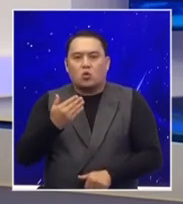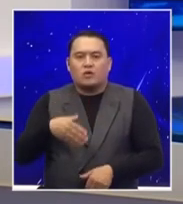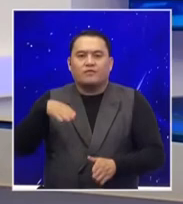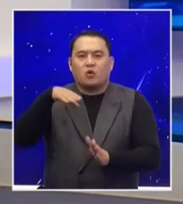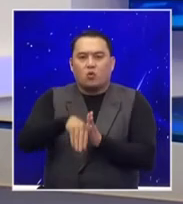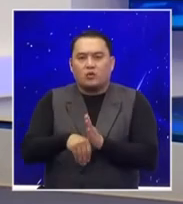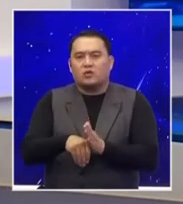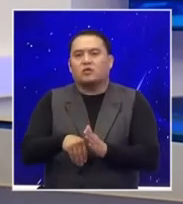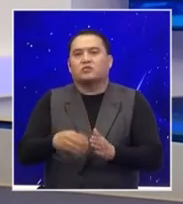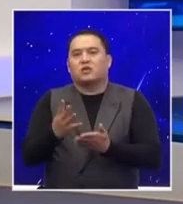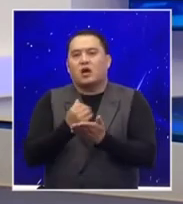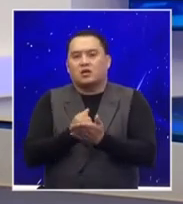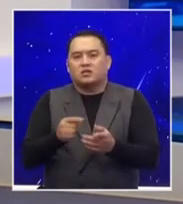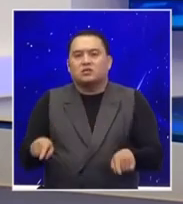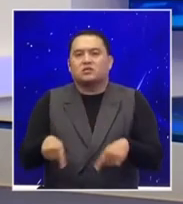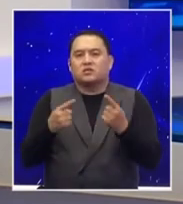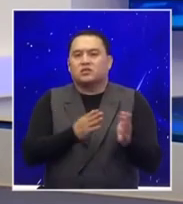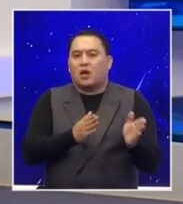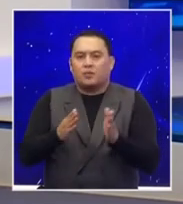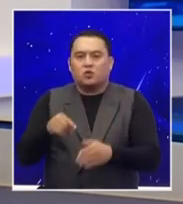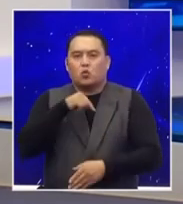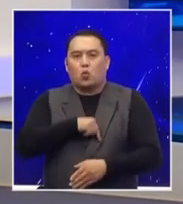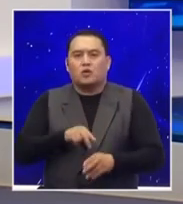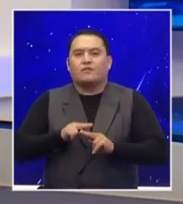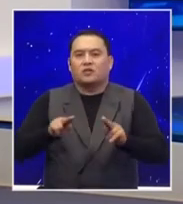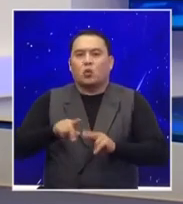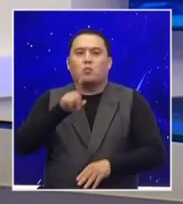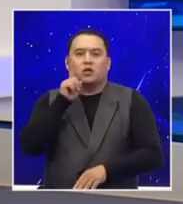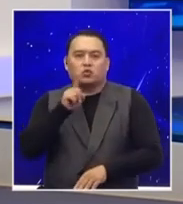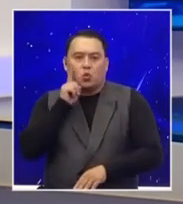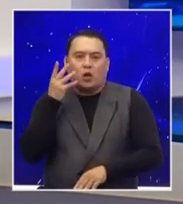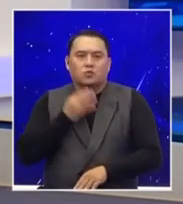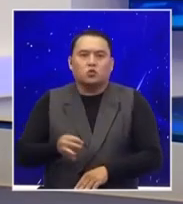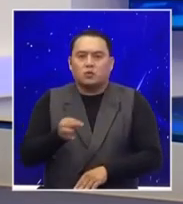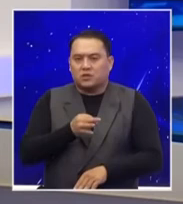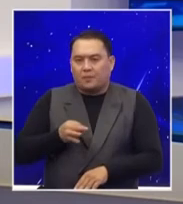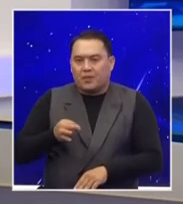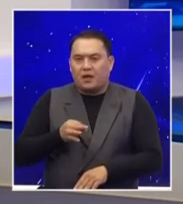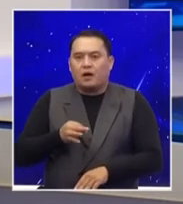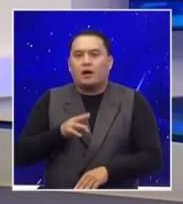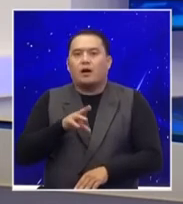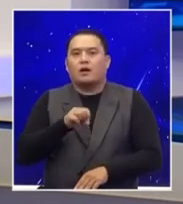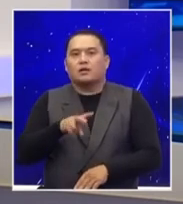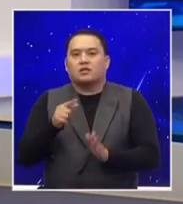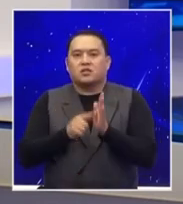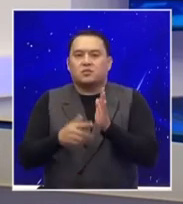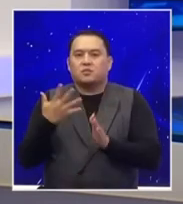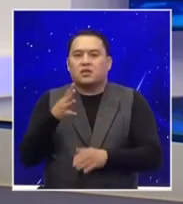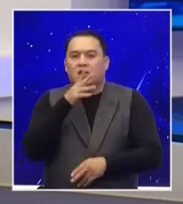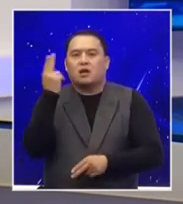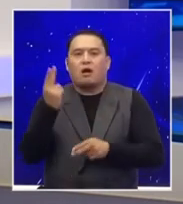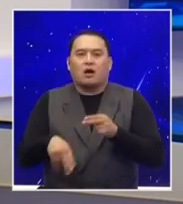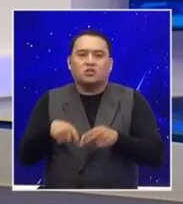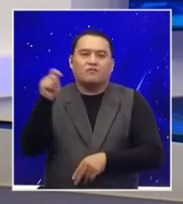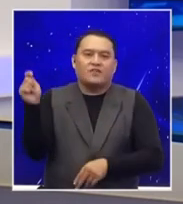внесших значительную лепту в сохранение стабильности и духовного воспитания молодежи края ЖТСУ. Так, в микрорайоне Каратал в честь